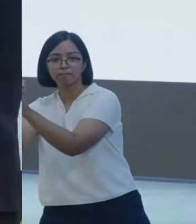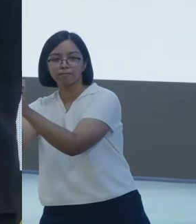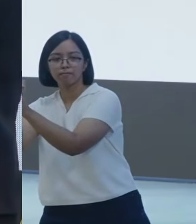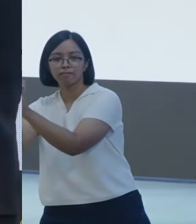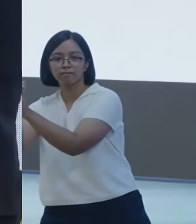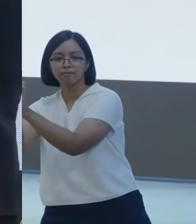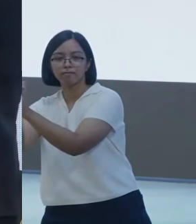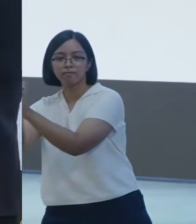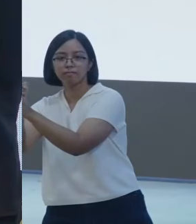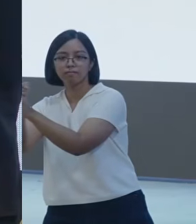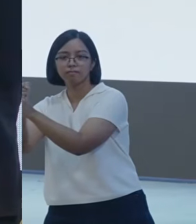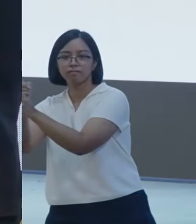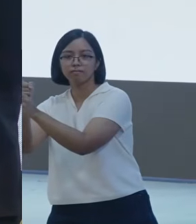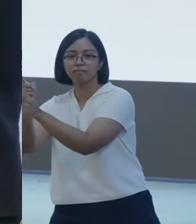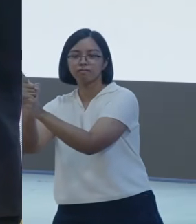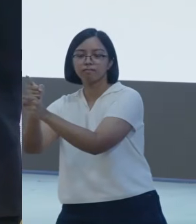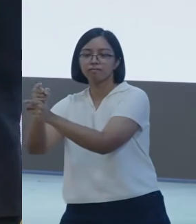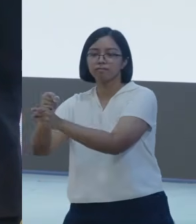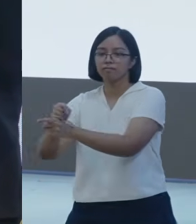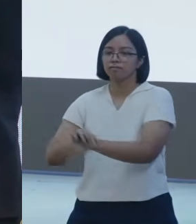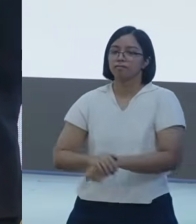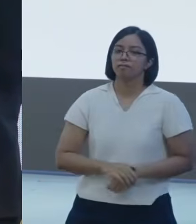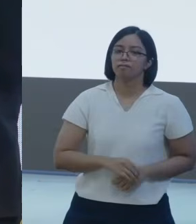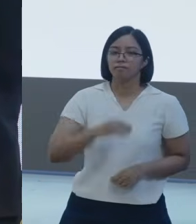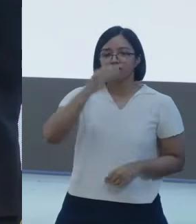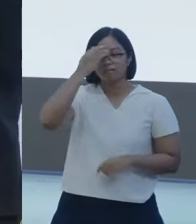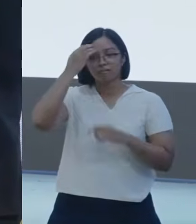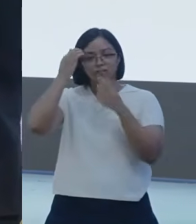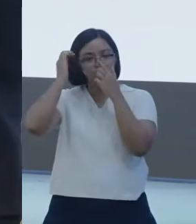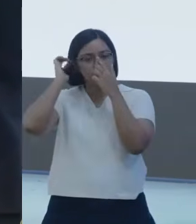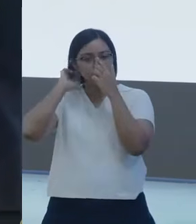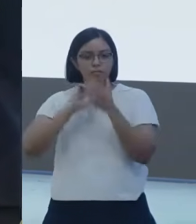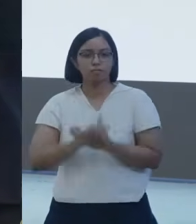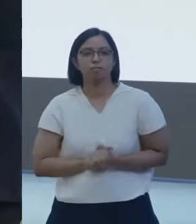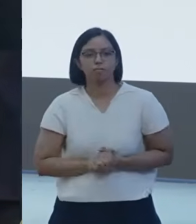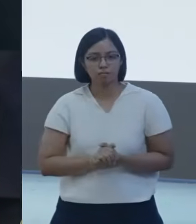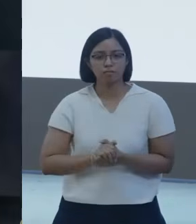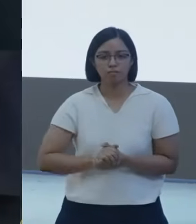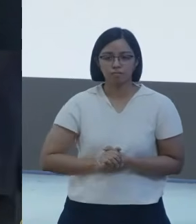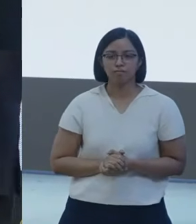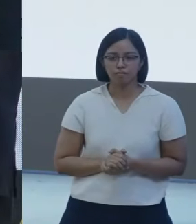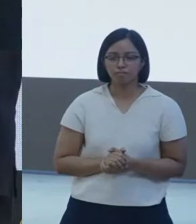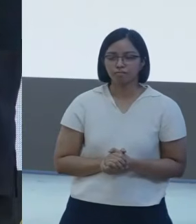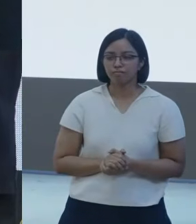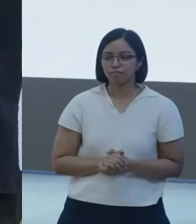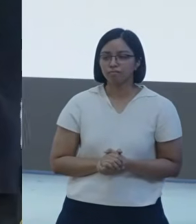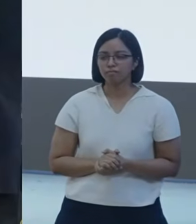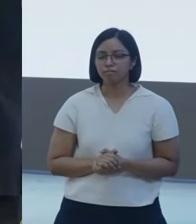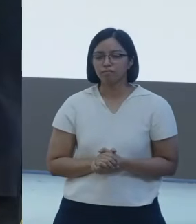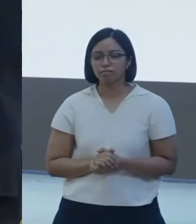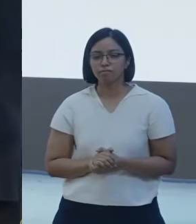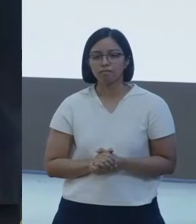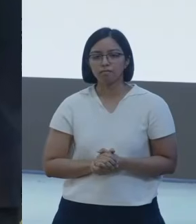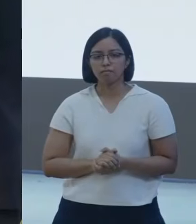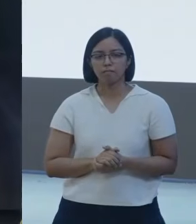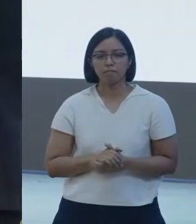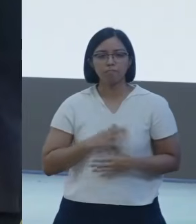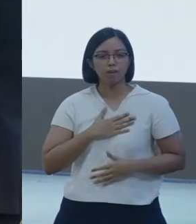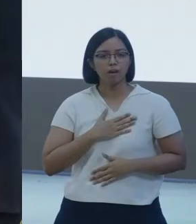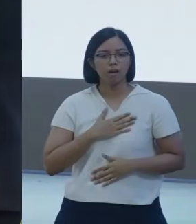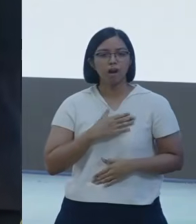I am speaking in human terms, sabi niya, because of your natural limitations. Ganyan po ang naturalesa